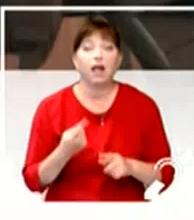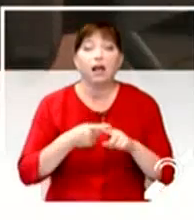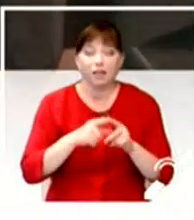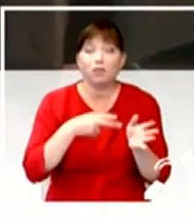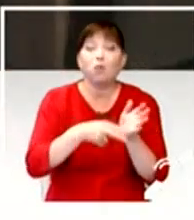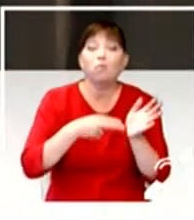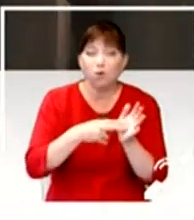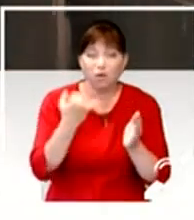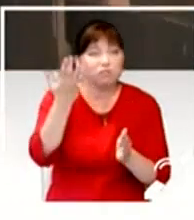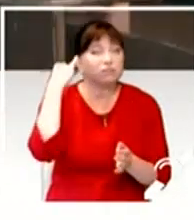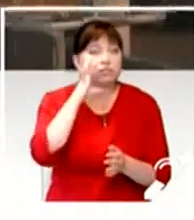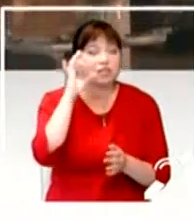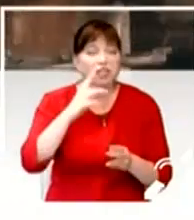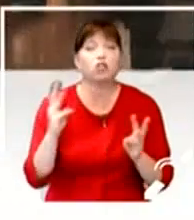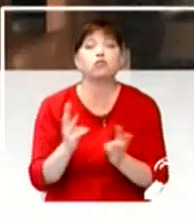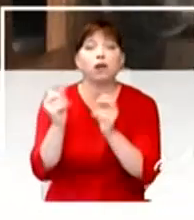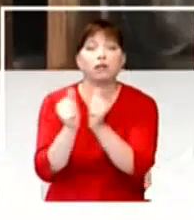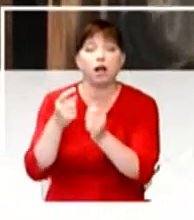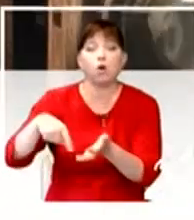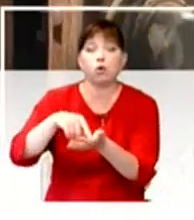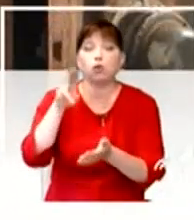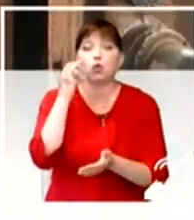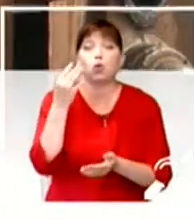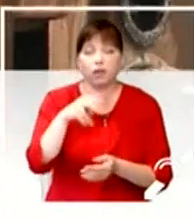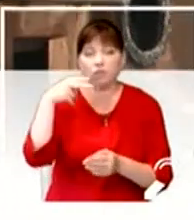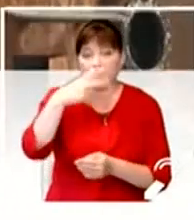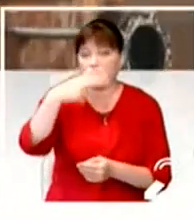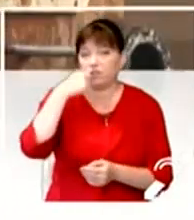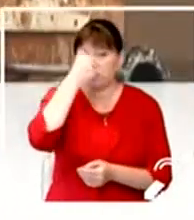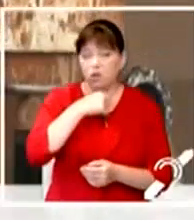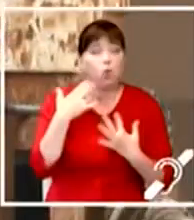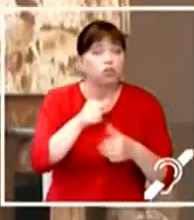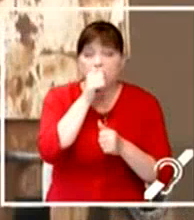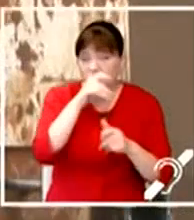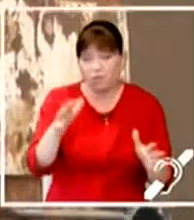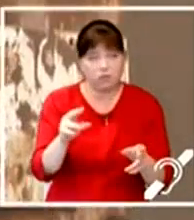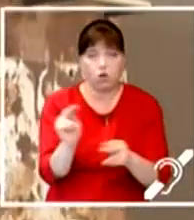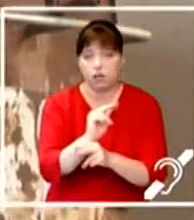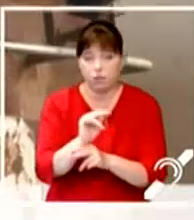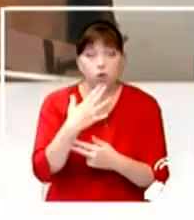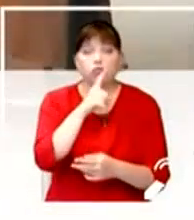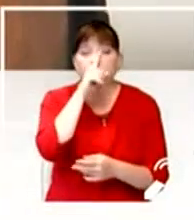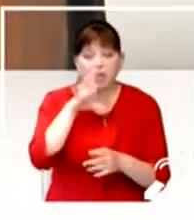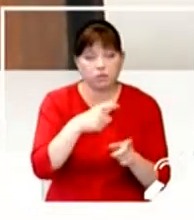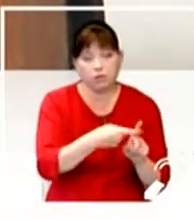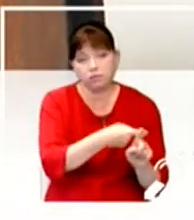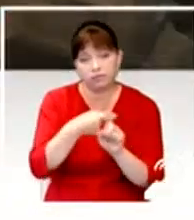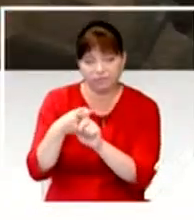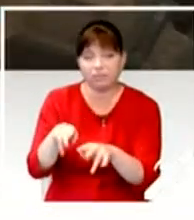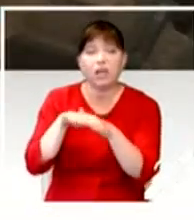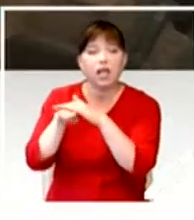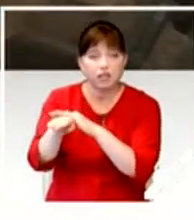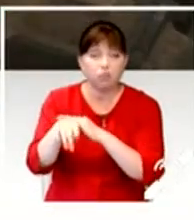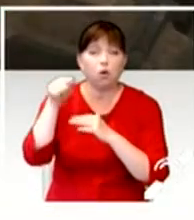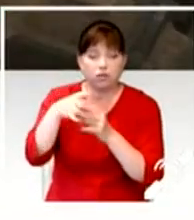Acest tren de producție sovietică a ars lângă orașul Drochia în anul 2020. Nu mai poate fi reabilitat, iar acum o lună a fost tractat în depoul de la